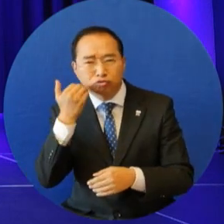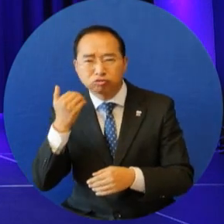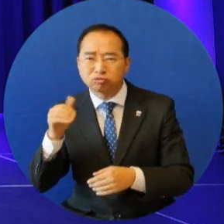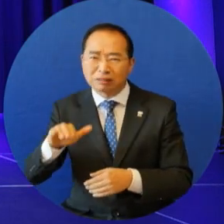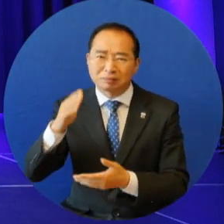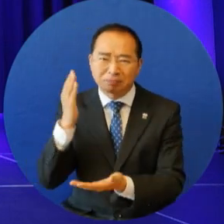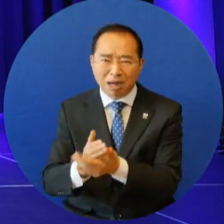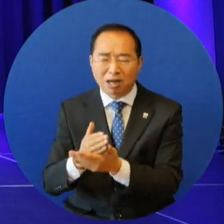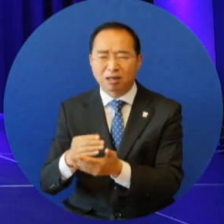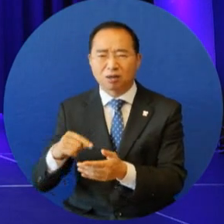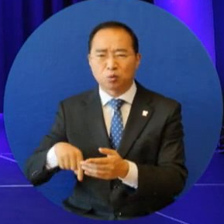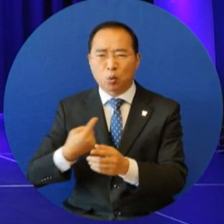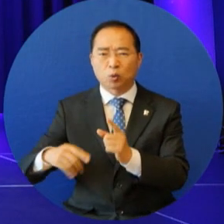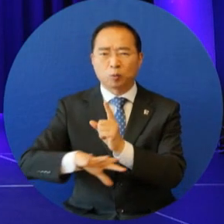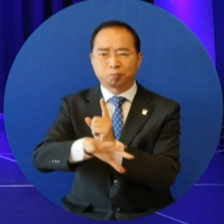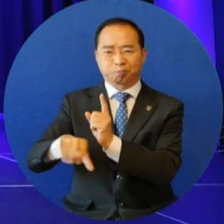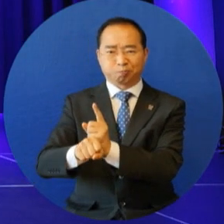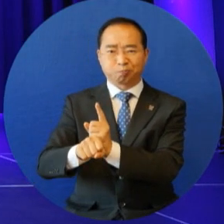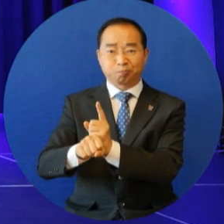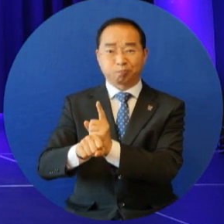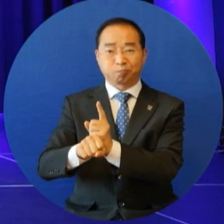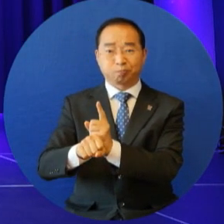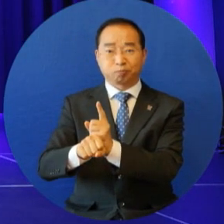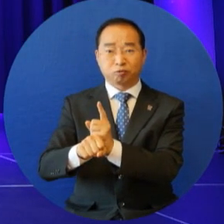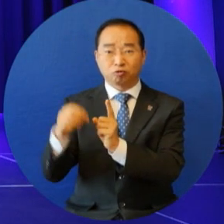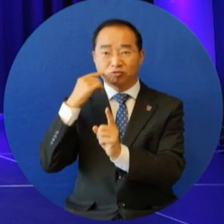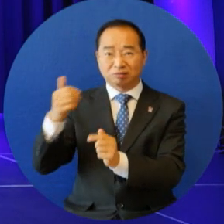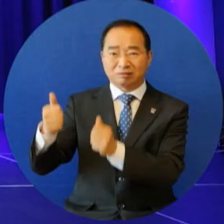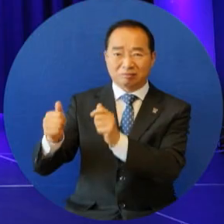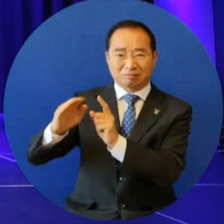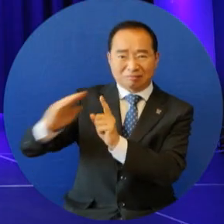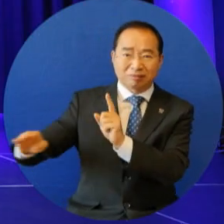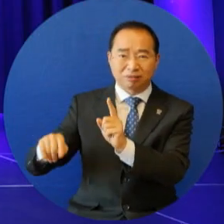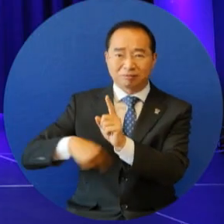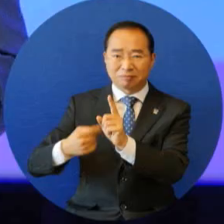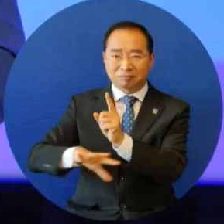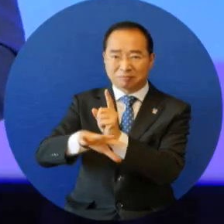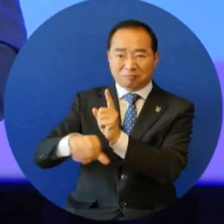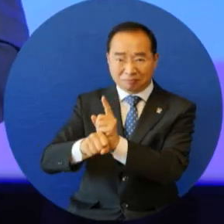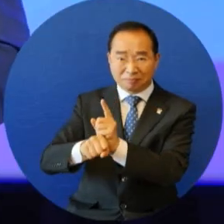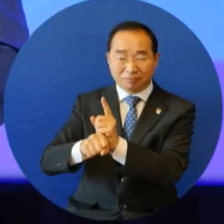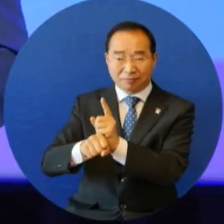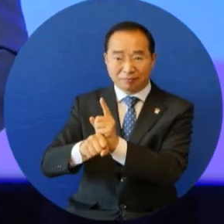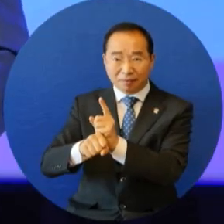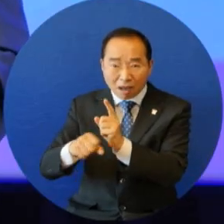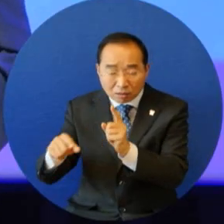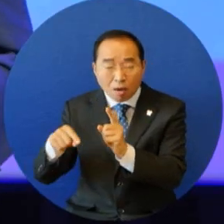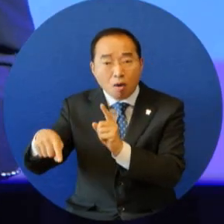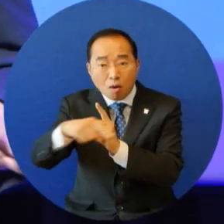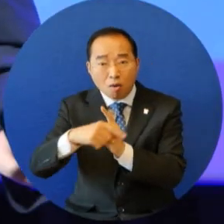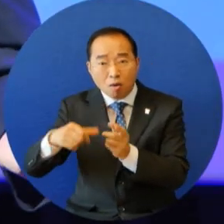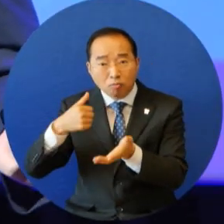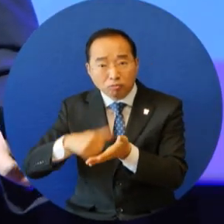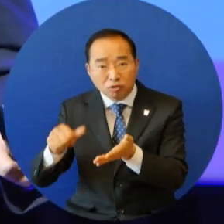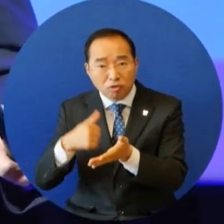독점화시킵니다. 그래서 유대인들이 협회를 만들어서 그 산업을 독점화시키면서 품질을